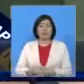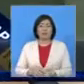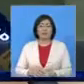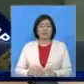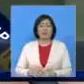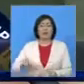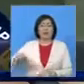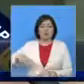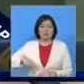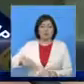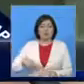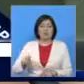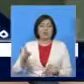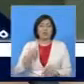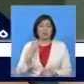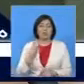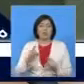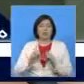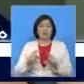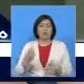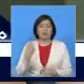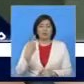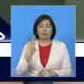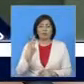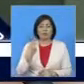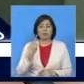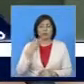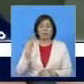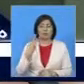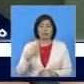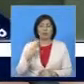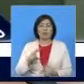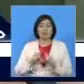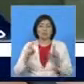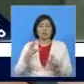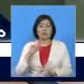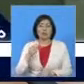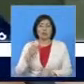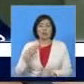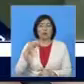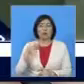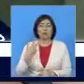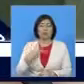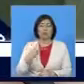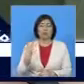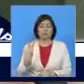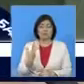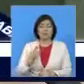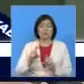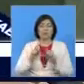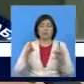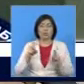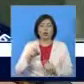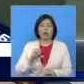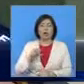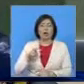Директора 4 школ. Это 20-я школа Багдат Айсултановна, 33-я школа Альмир